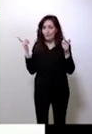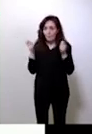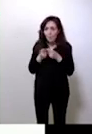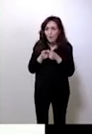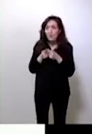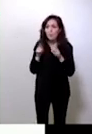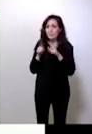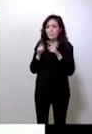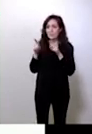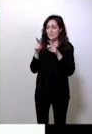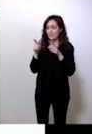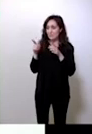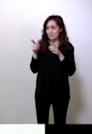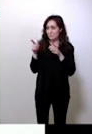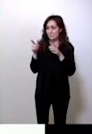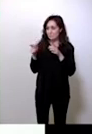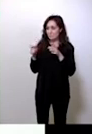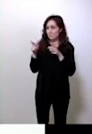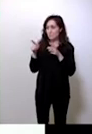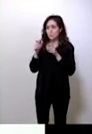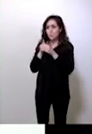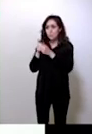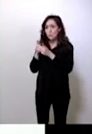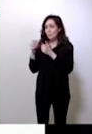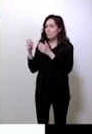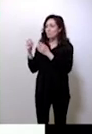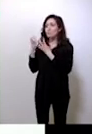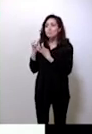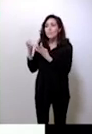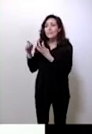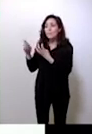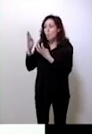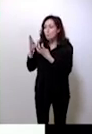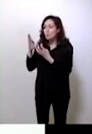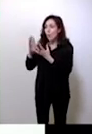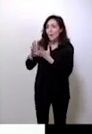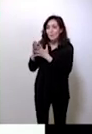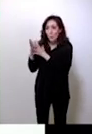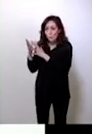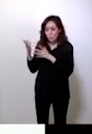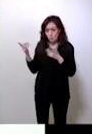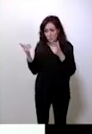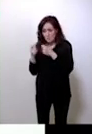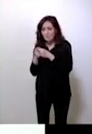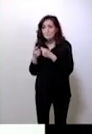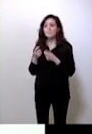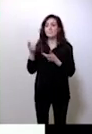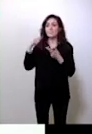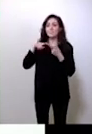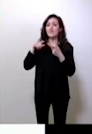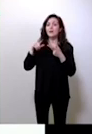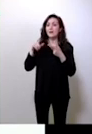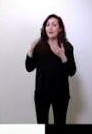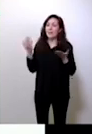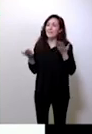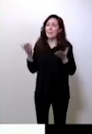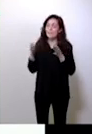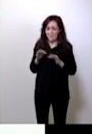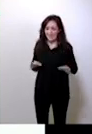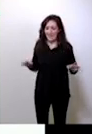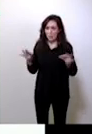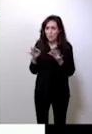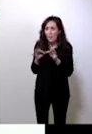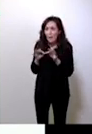croissance et à l'évolution, bien sûr, des besoins des publics. Troisième défi, c'est l'équilibre territorial pour favoriser la mixité des publics. Et quatrième